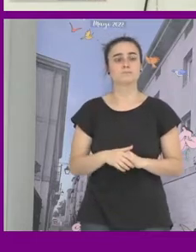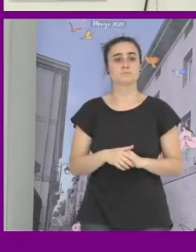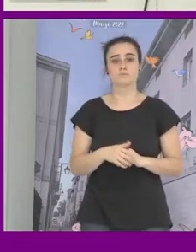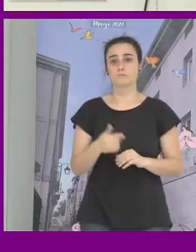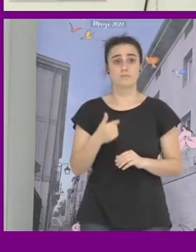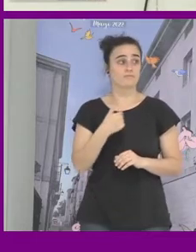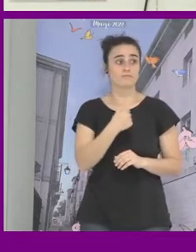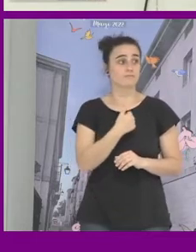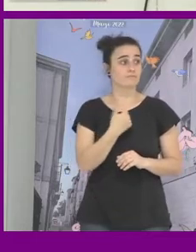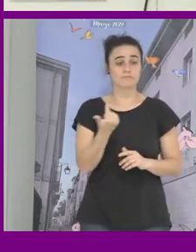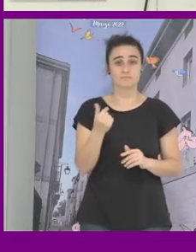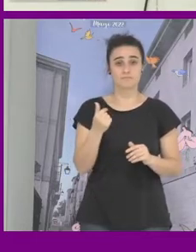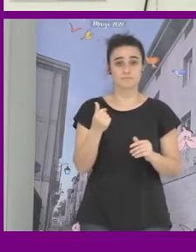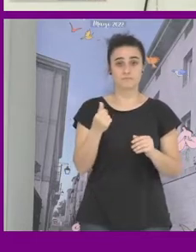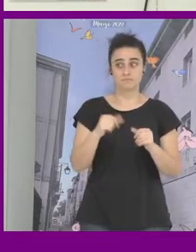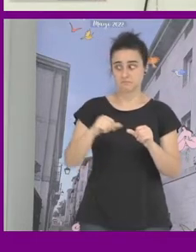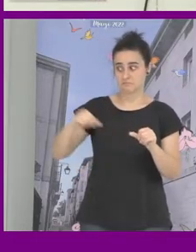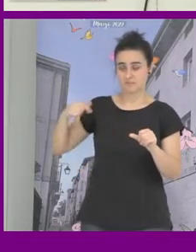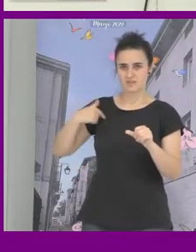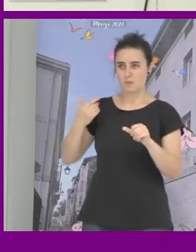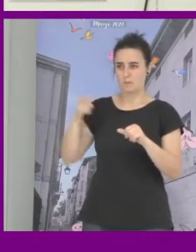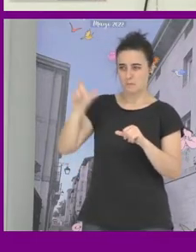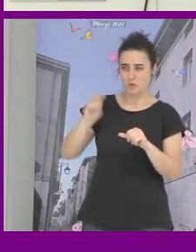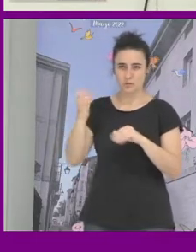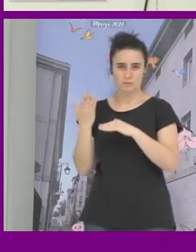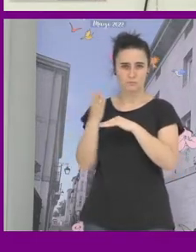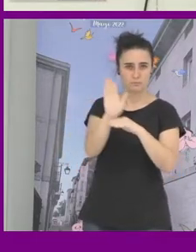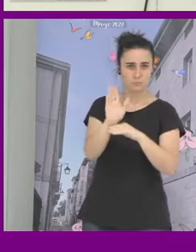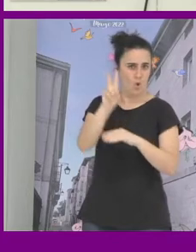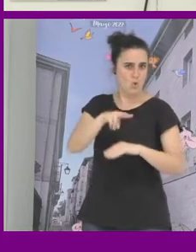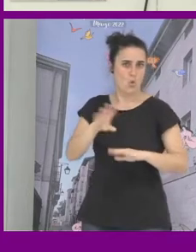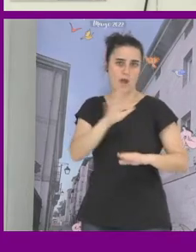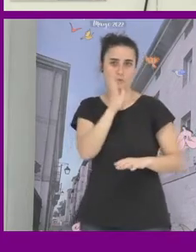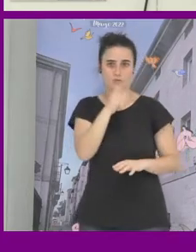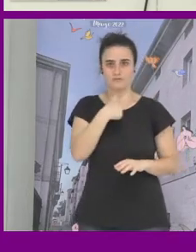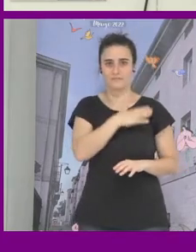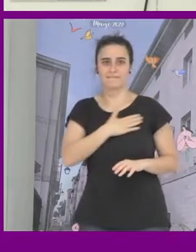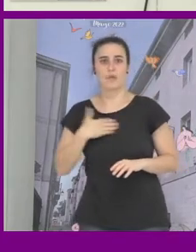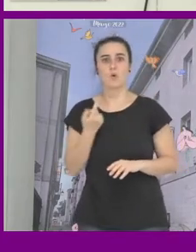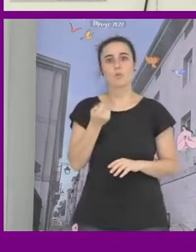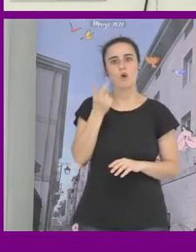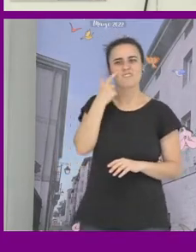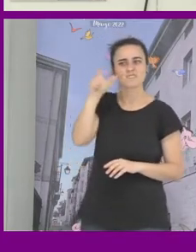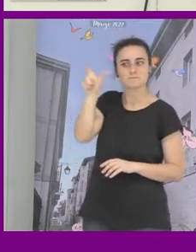dut inor aurkeztu eta holan pentsatu dut pizkat egitea, pizkako katzea arren bera